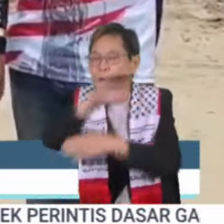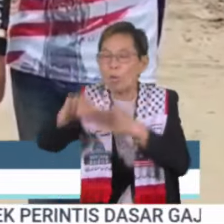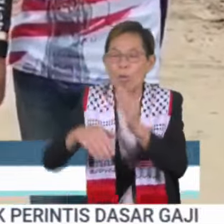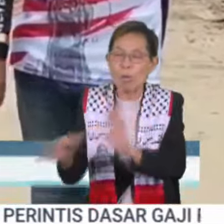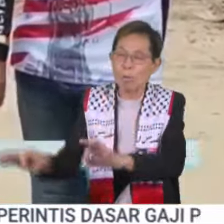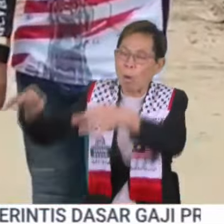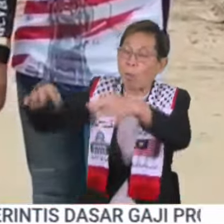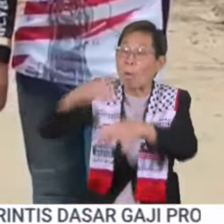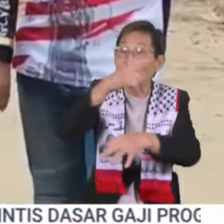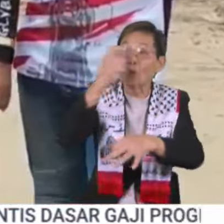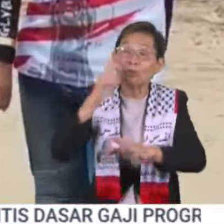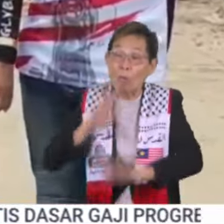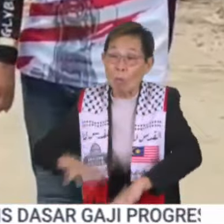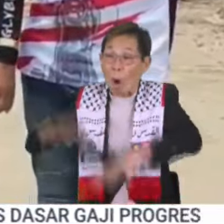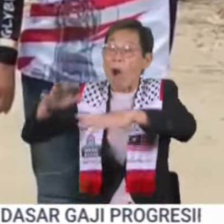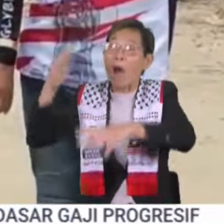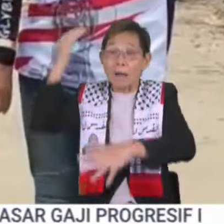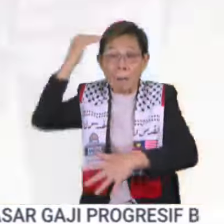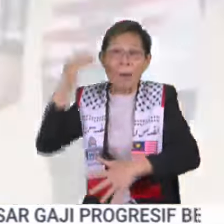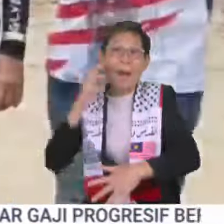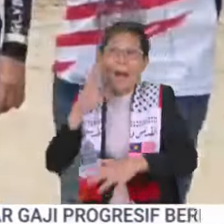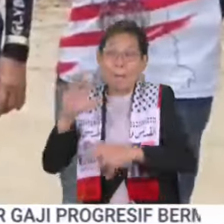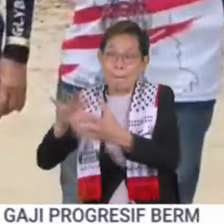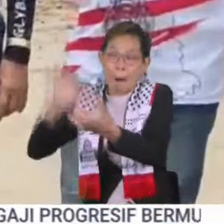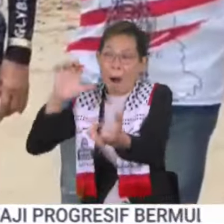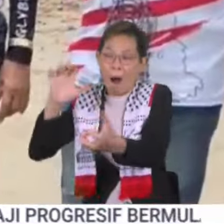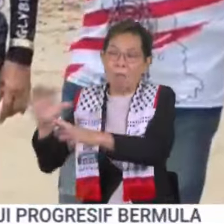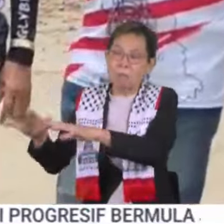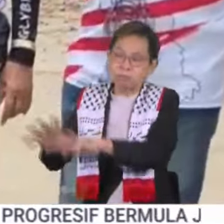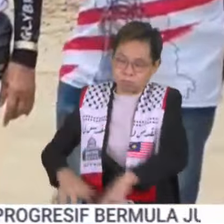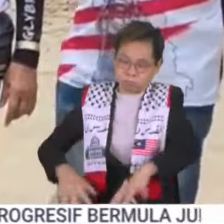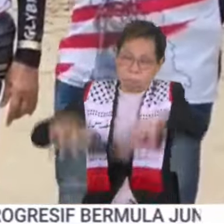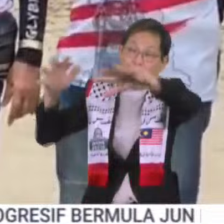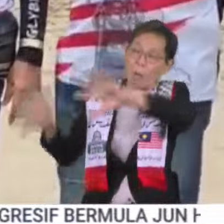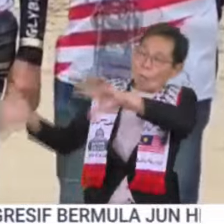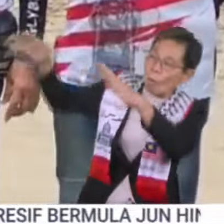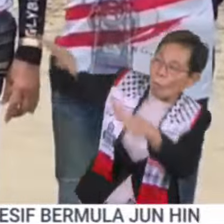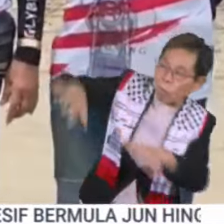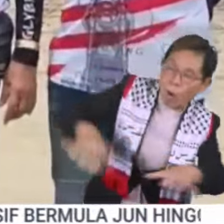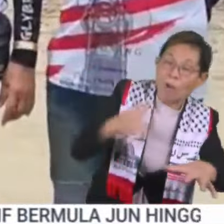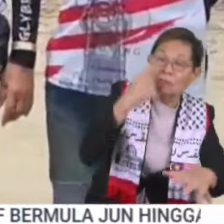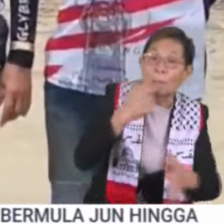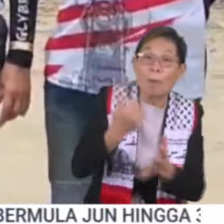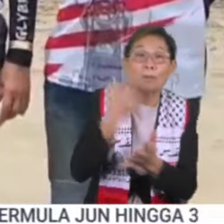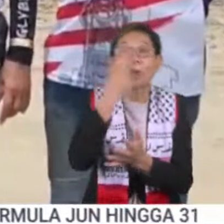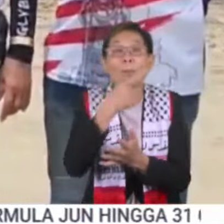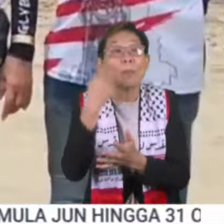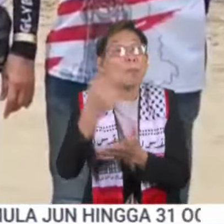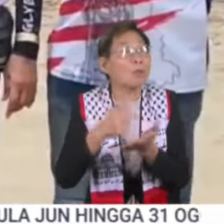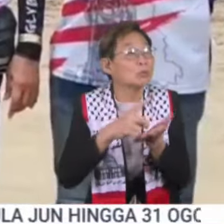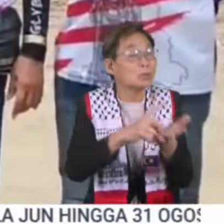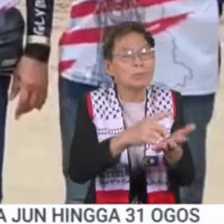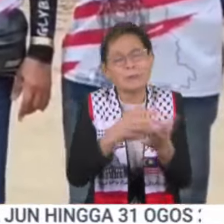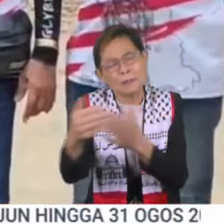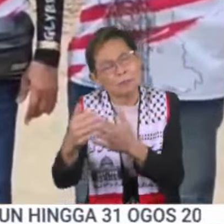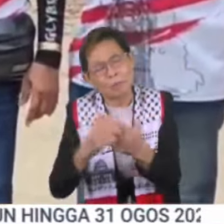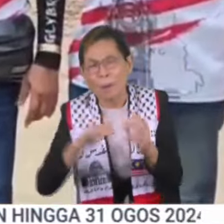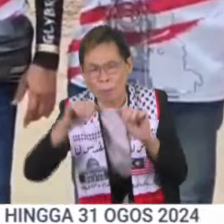hanyut akibat daripada kepala air baru ni. Kalau mana ada siapa-siapa nak bagi sumbangnya, kau tak kira